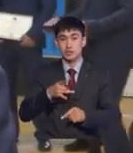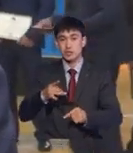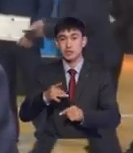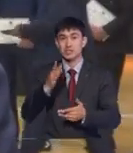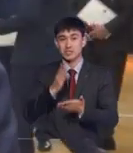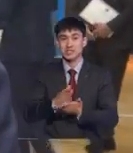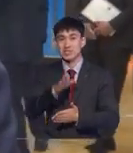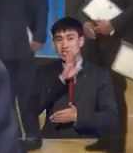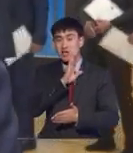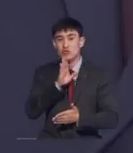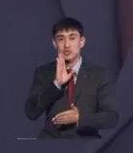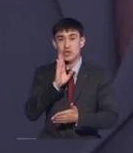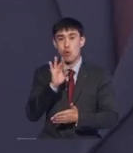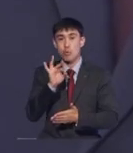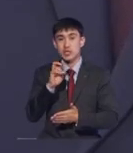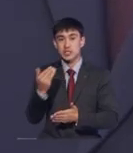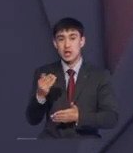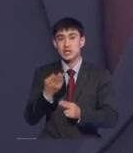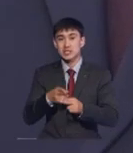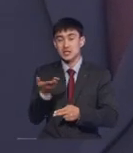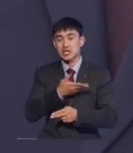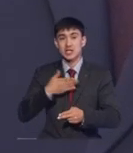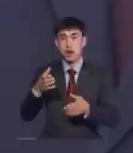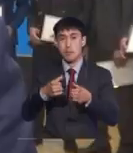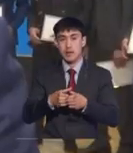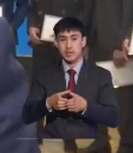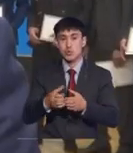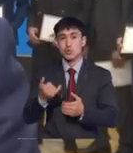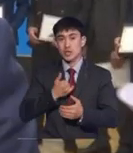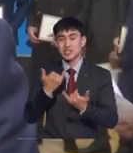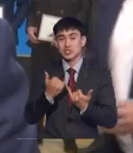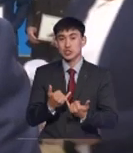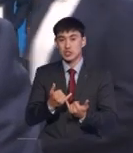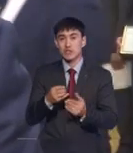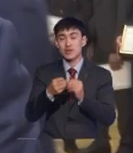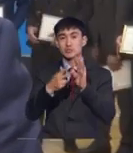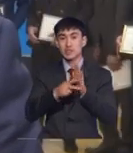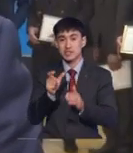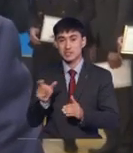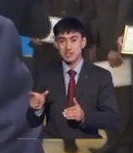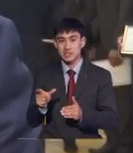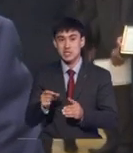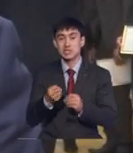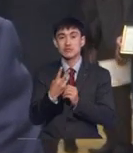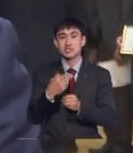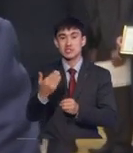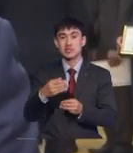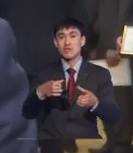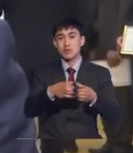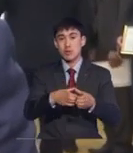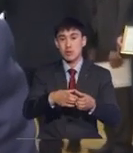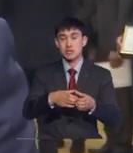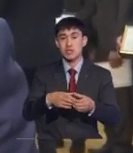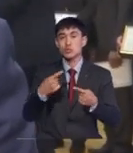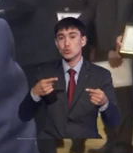даже девушки-кокпарше. Если говорить о нашей команде, то у нас сейчас 18 игроков. Если 12 из них в основном составе,